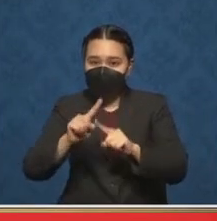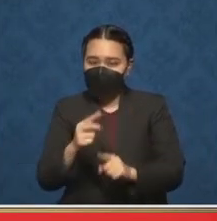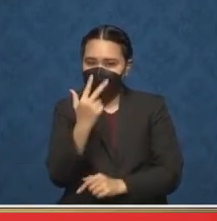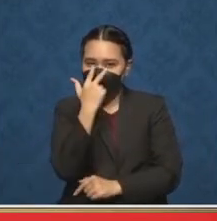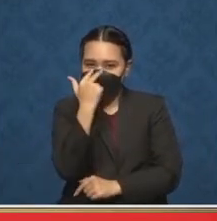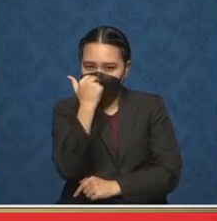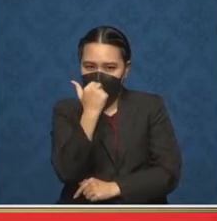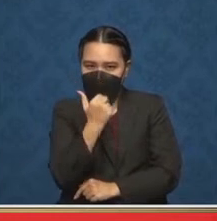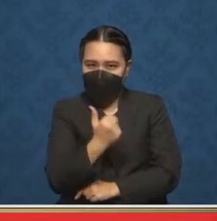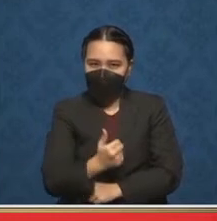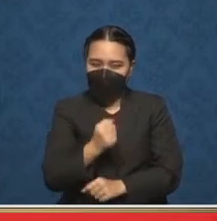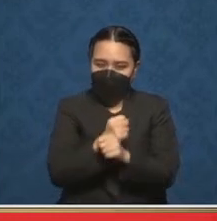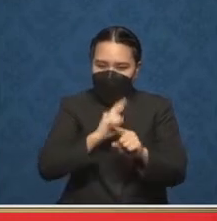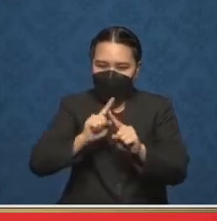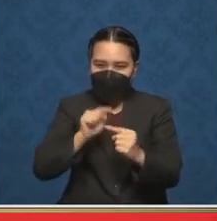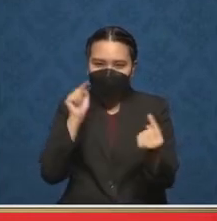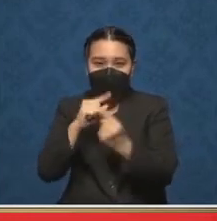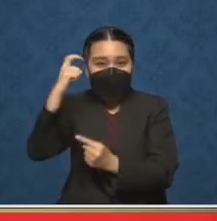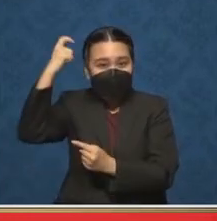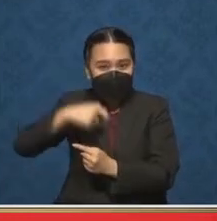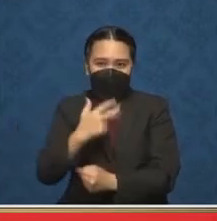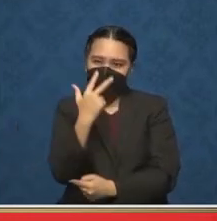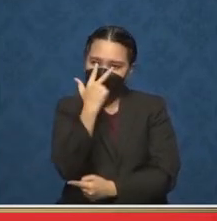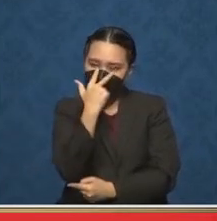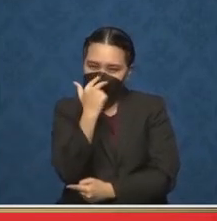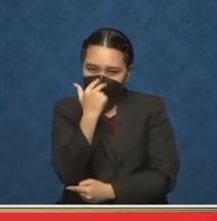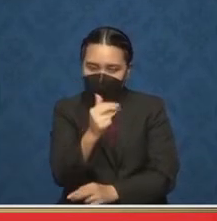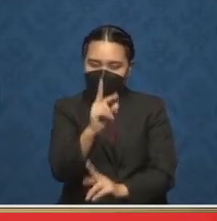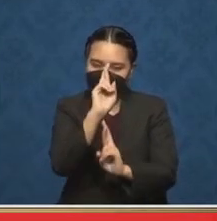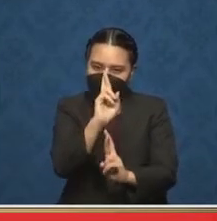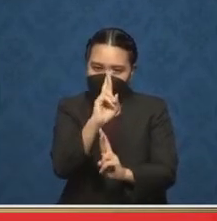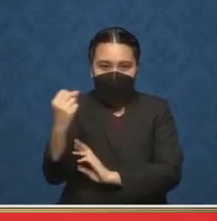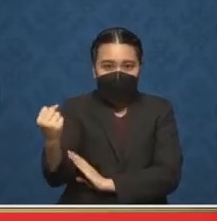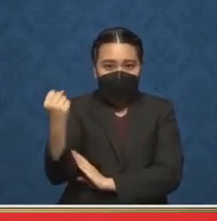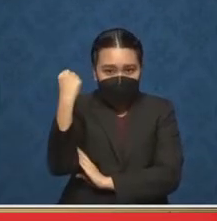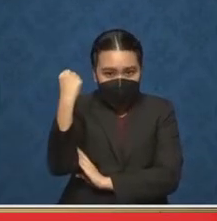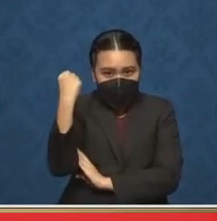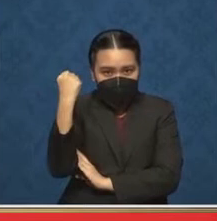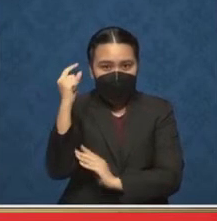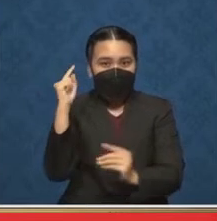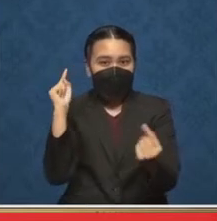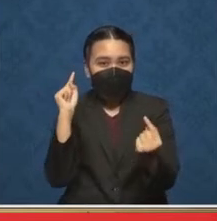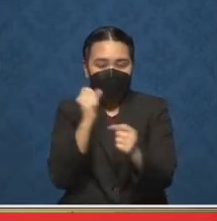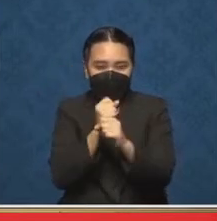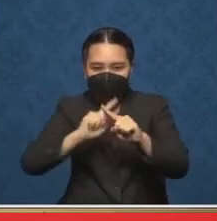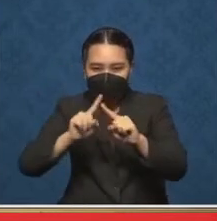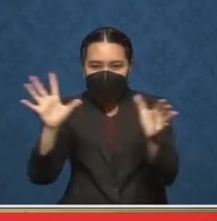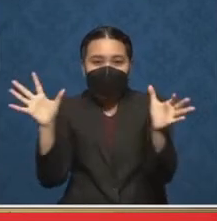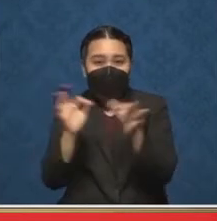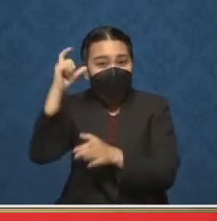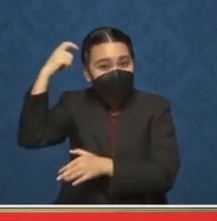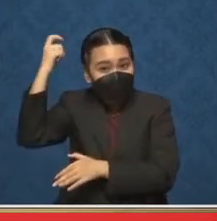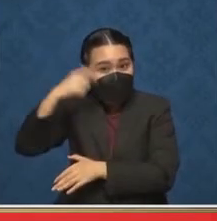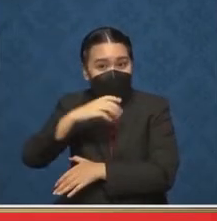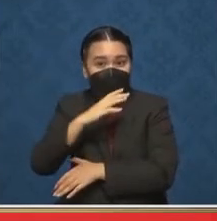ผมขีดเส้นใต้คำว่า ละมัดระวังท่าทีต่เมีนมากแม้บางประเทศอาจะไปในเวลาไ่